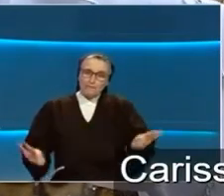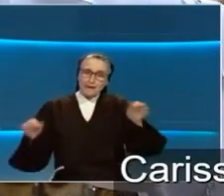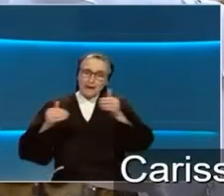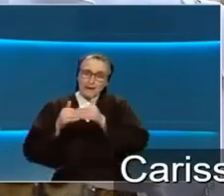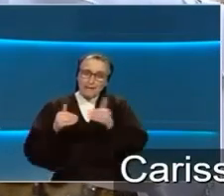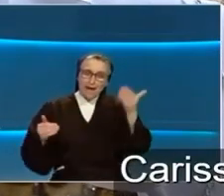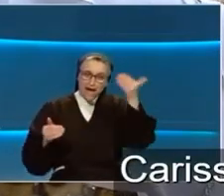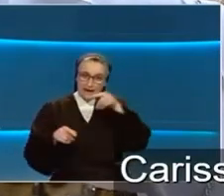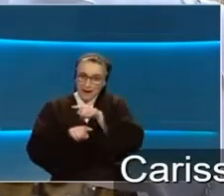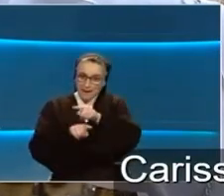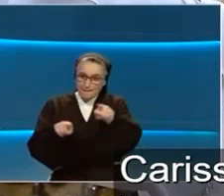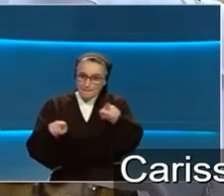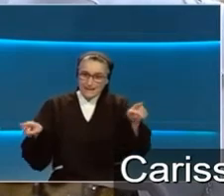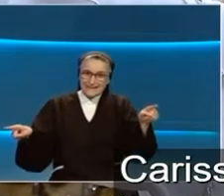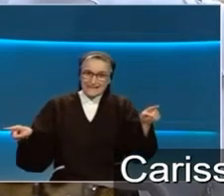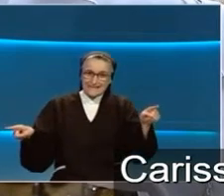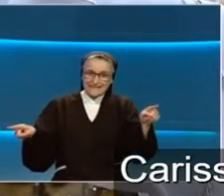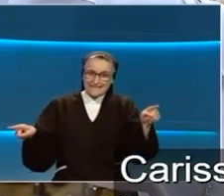preparazione.